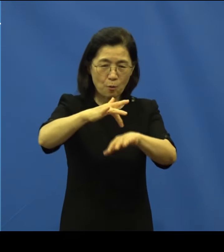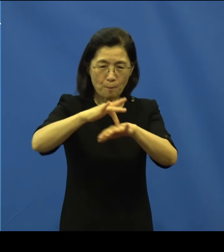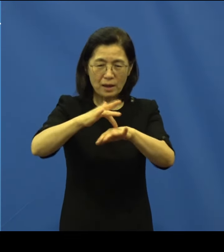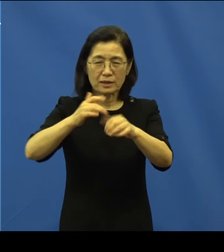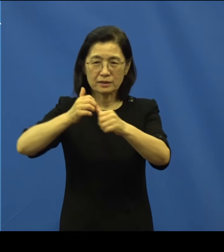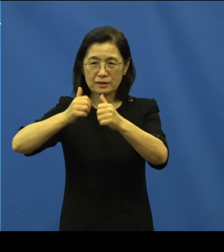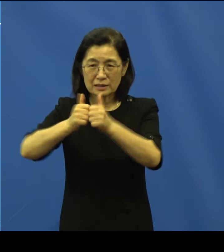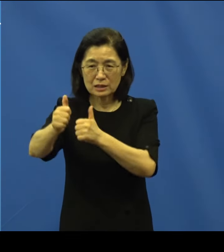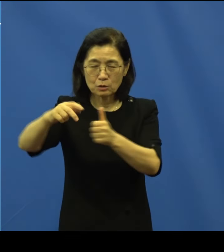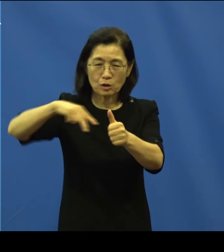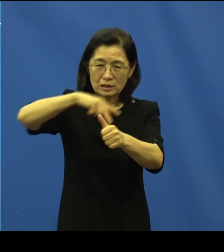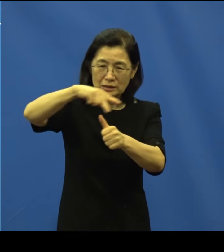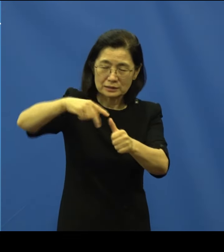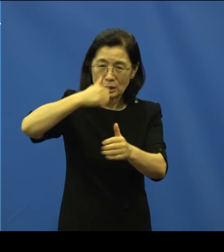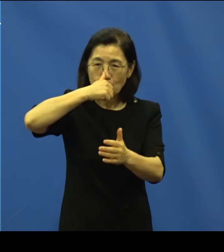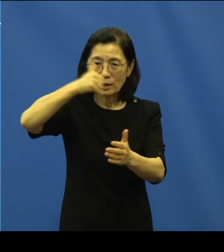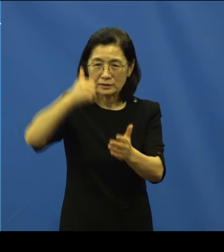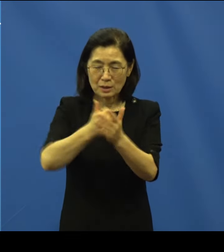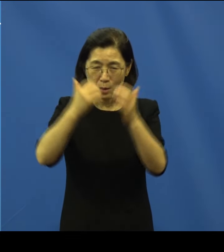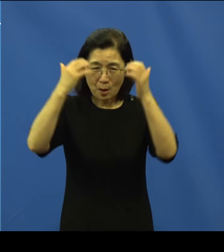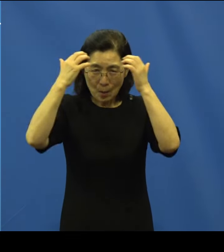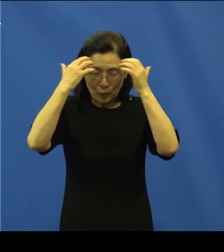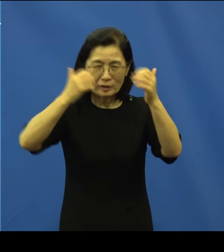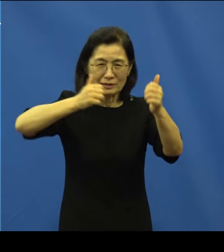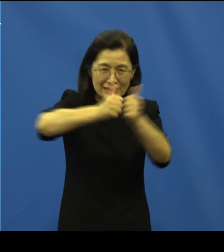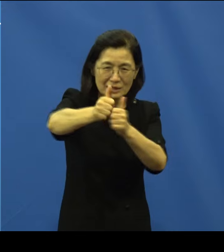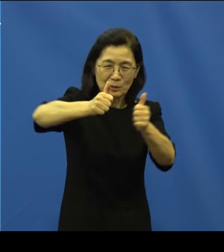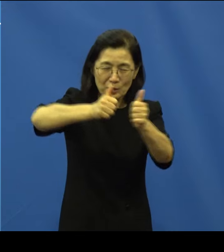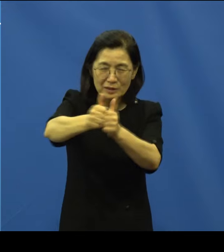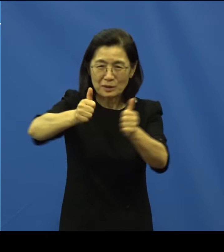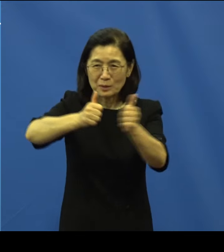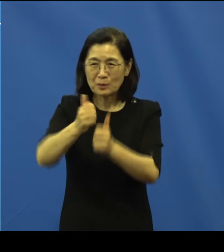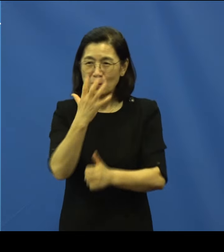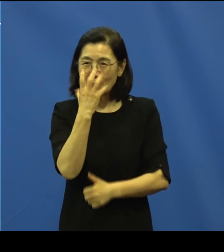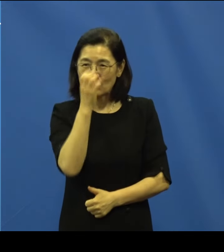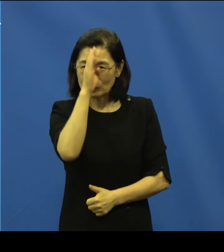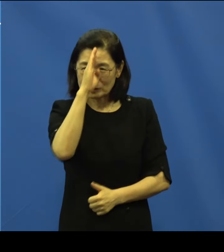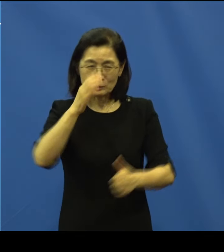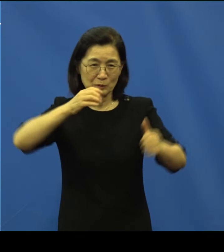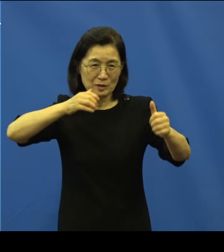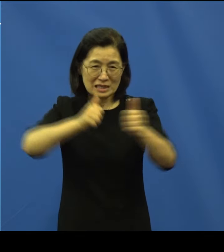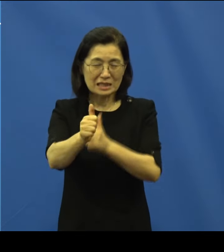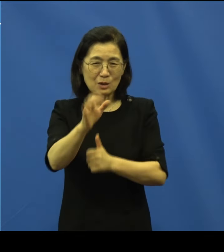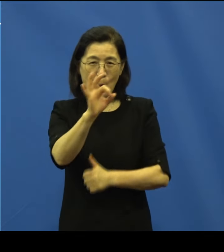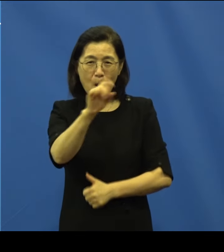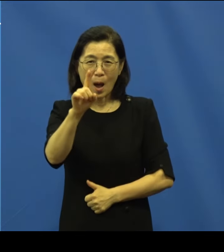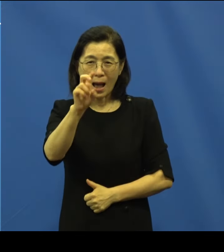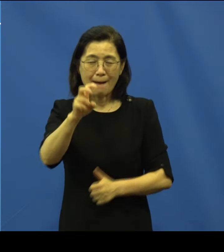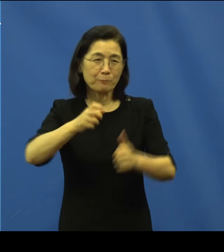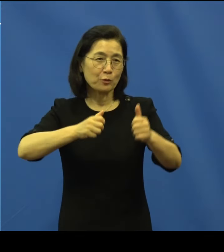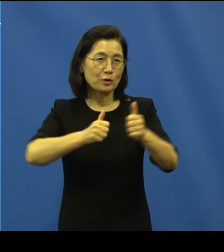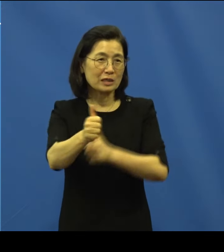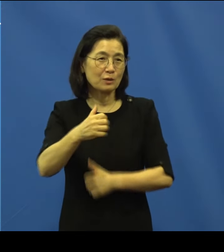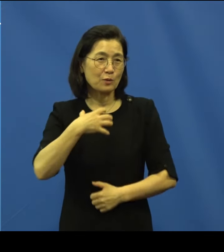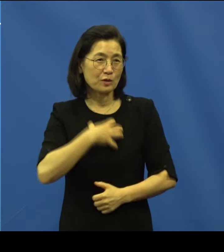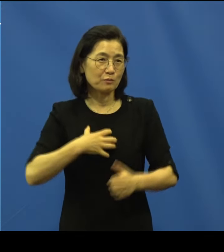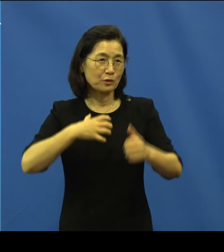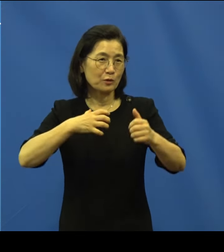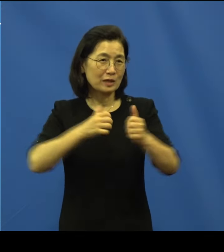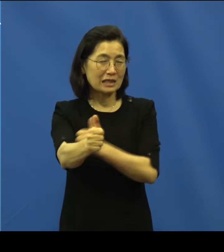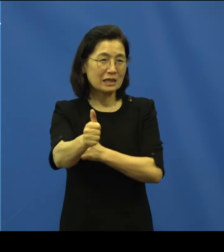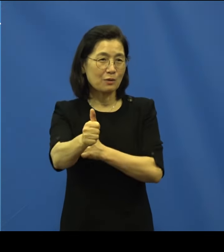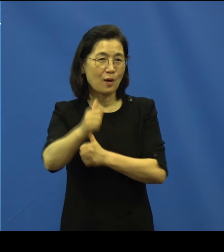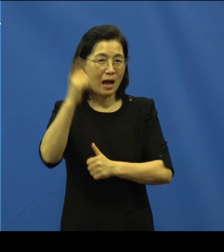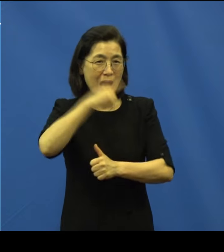상황을 이기고 죄를 이기고 고난을 이기고 질병을 이기고 우울증도 이기고 암도 이기고 염려도 이기고 악과도 싸워